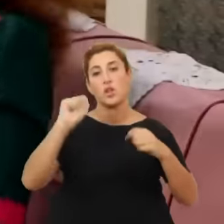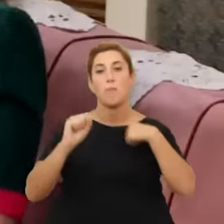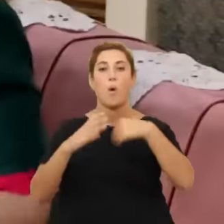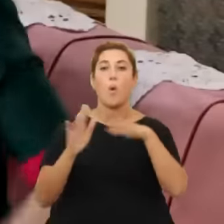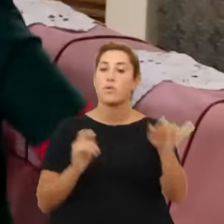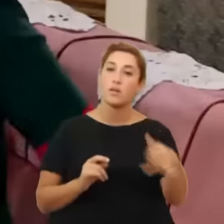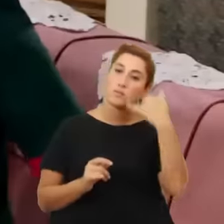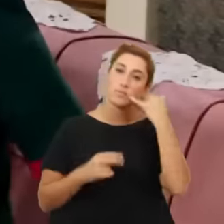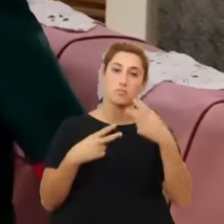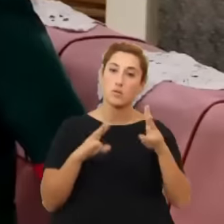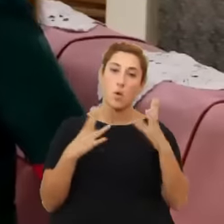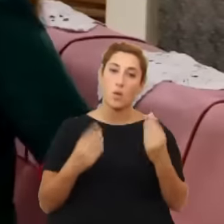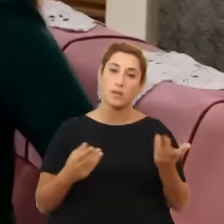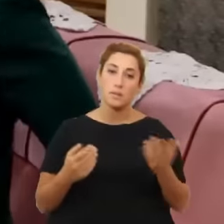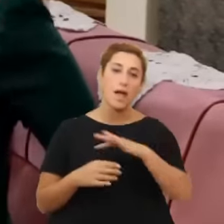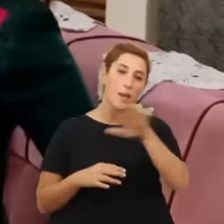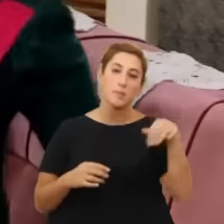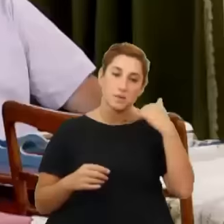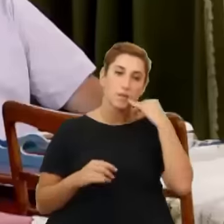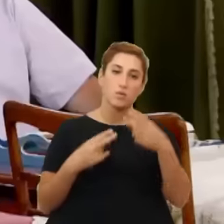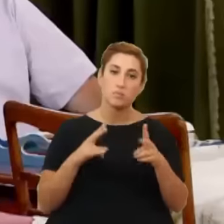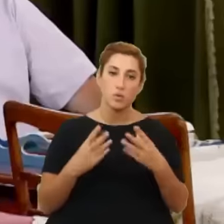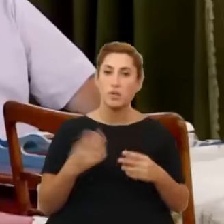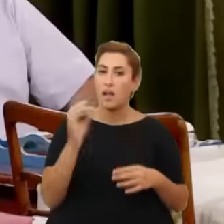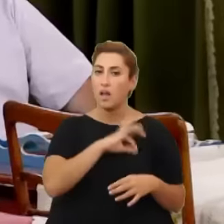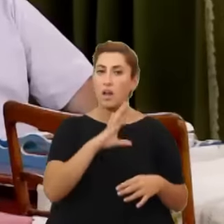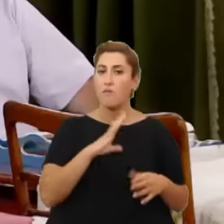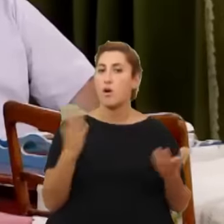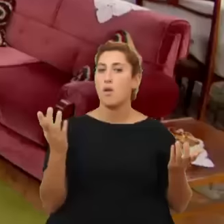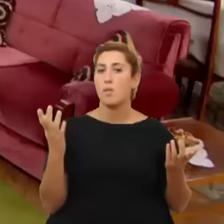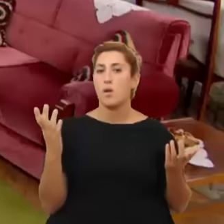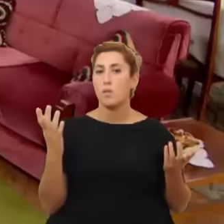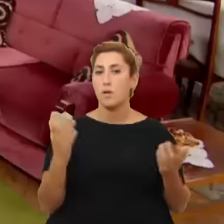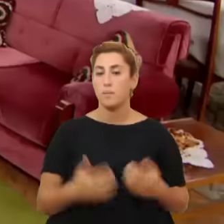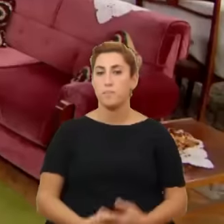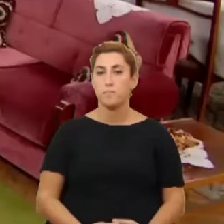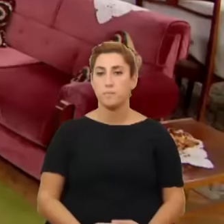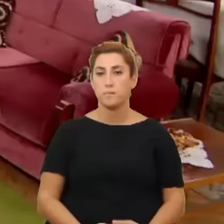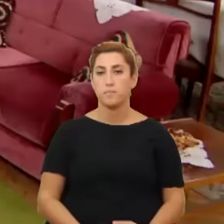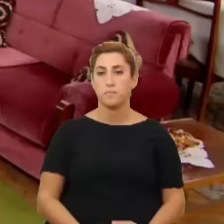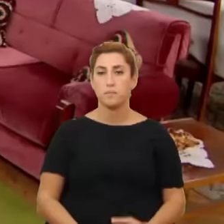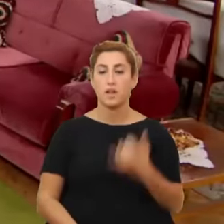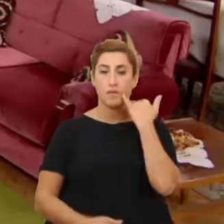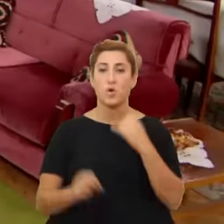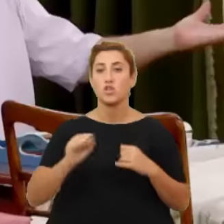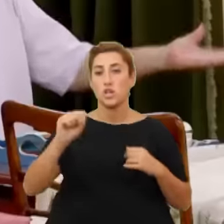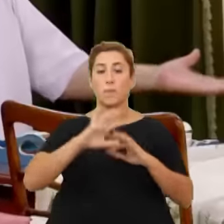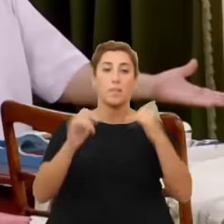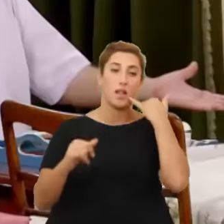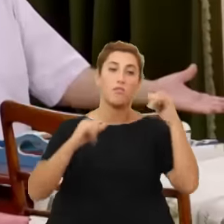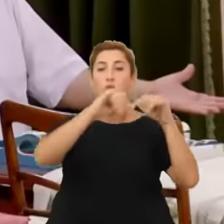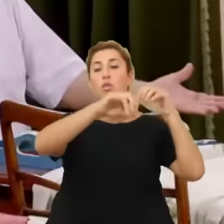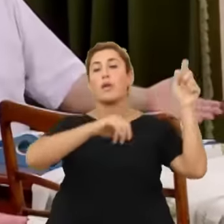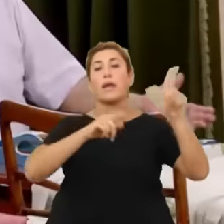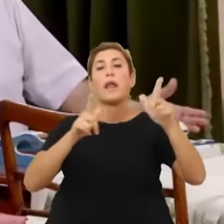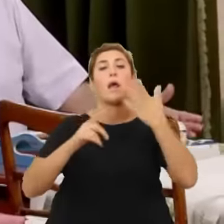ben odadan da bakabilirim yani. Yani bakabiliriz yani telefona. Ne gerek var ya? Allah Allah. Telefon bir yerden çalıp her taraftan telefona bakmaya